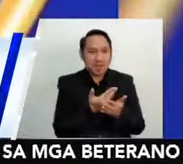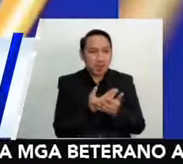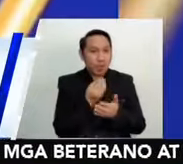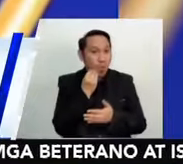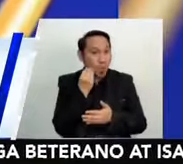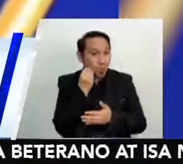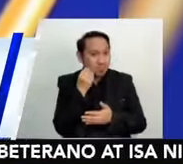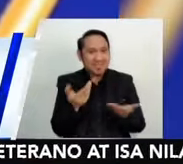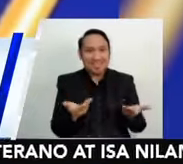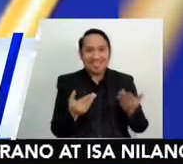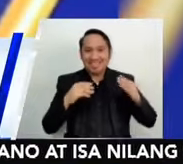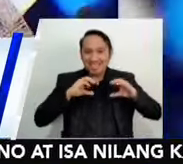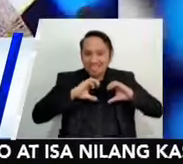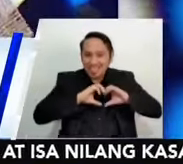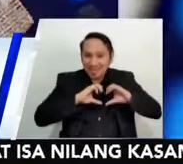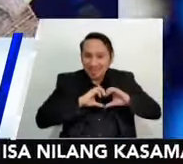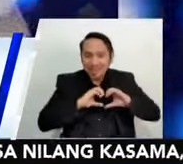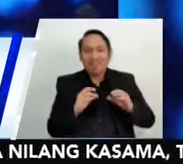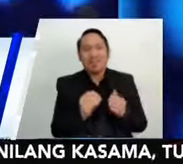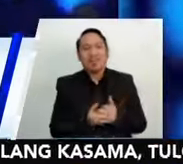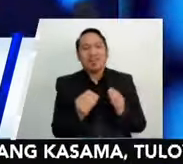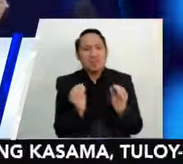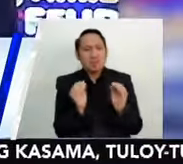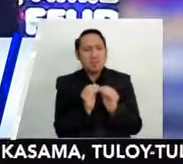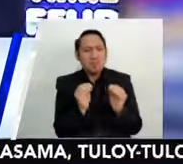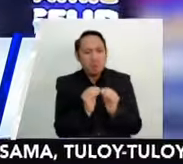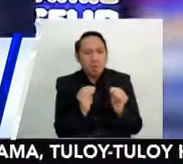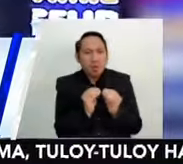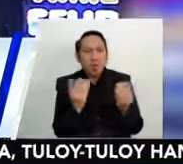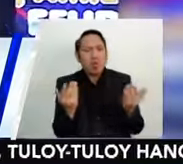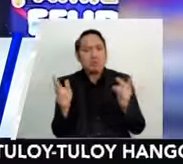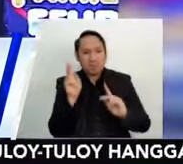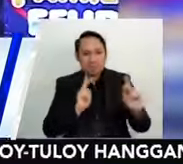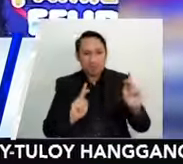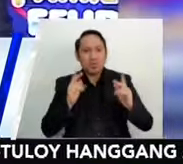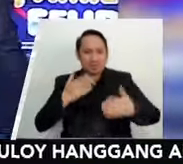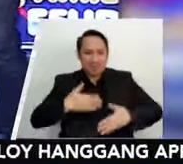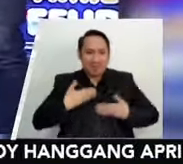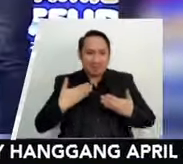At sana nga dumami ng dumami pa ang mapapasaya nating lahat.